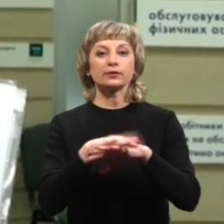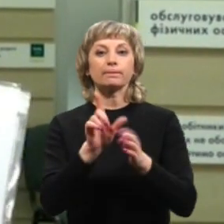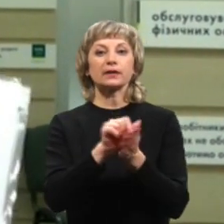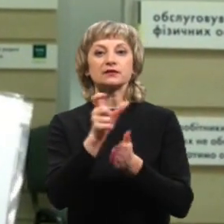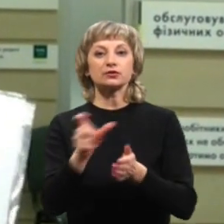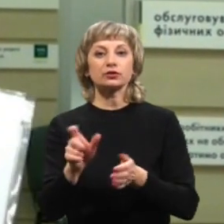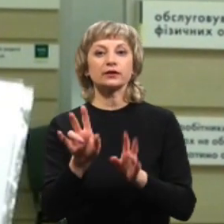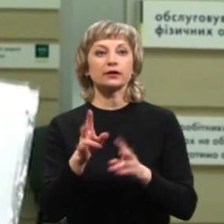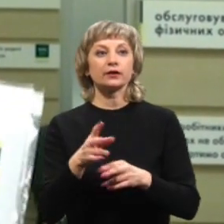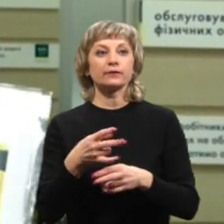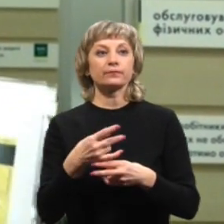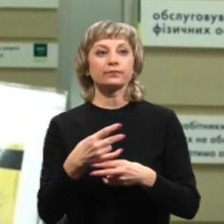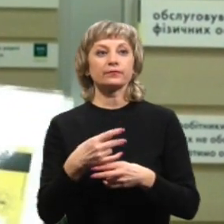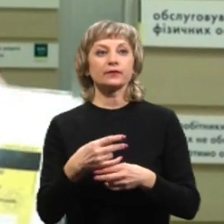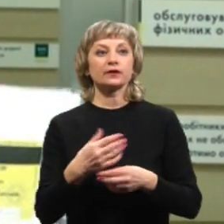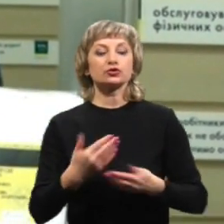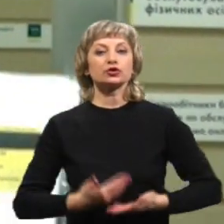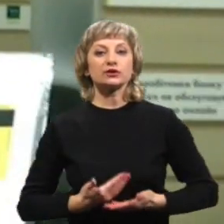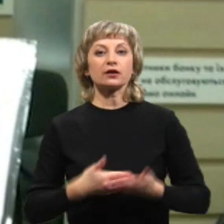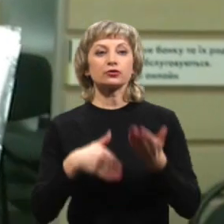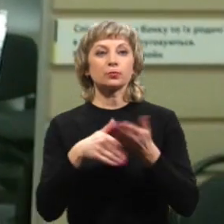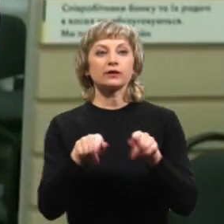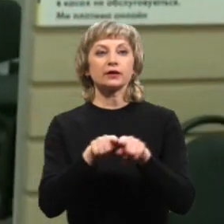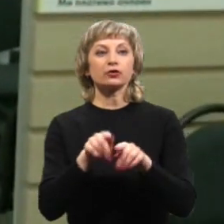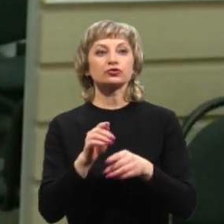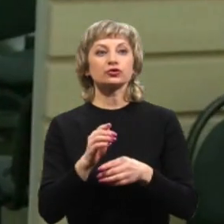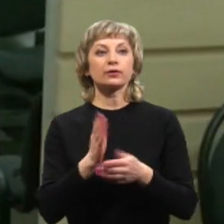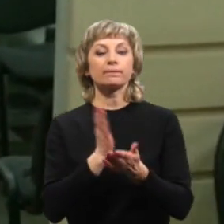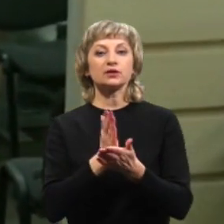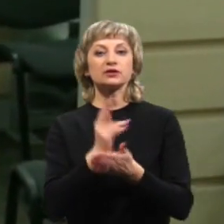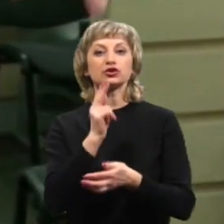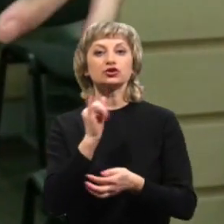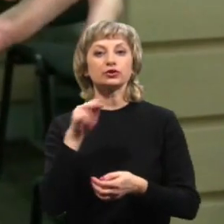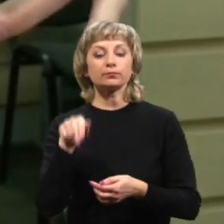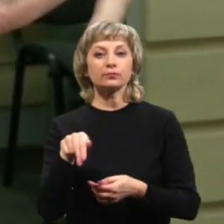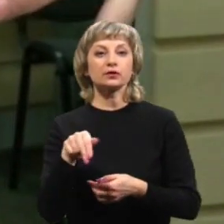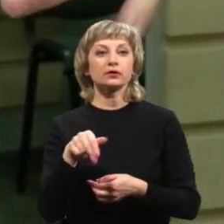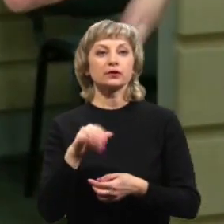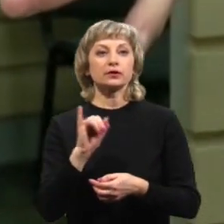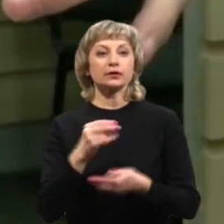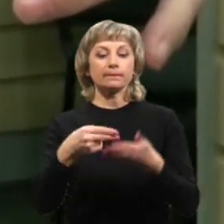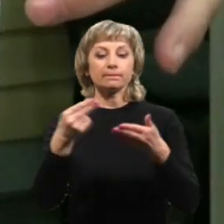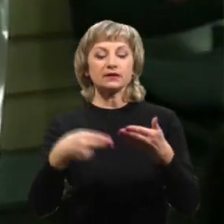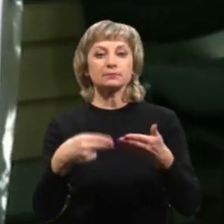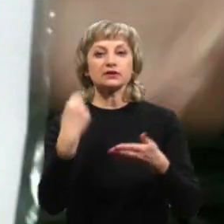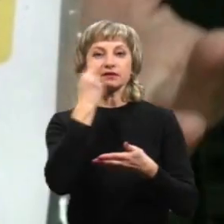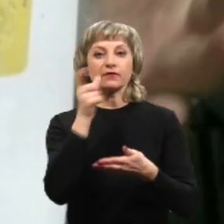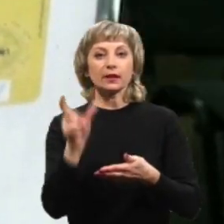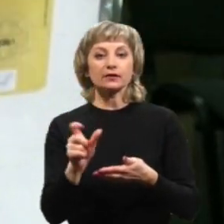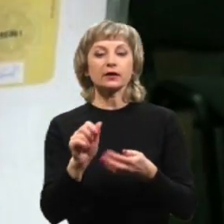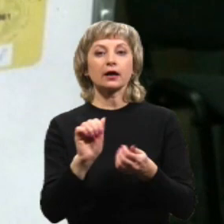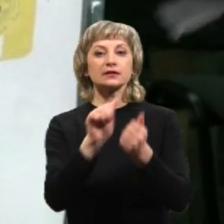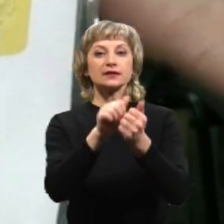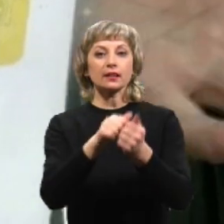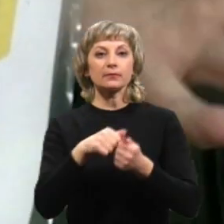і отримувачів соціальної допомоги. Вона також має містить чіп і підпис власника